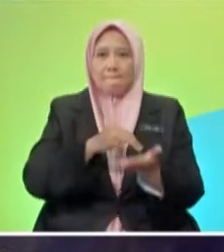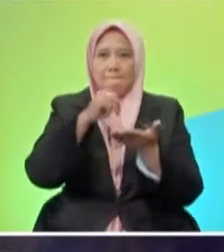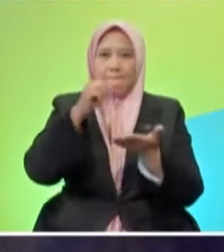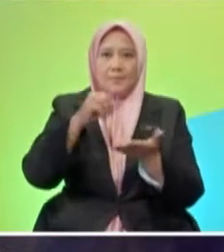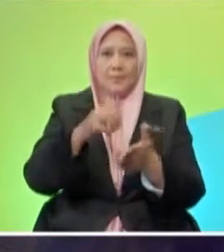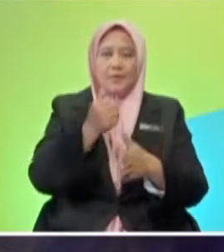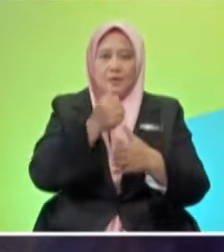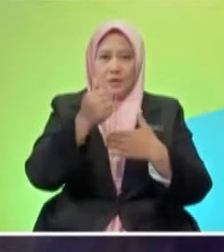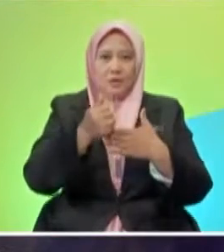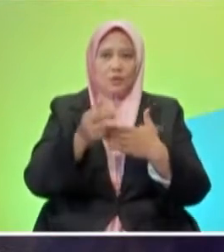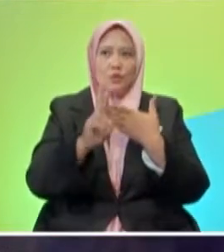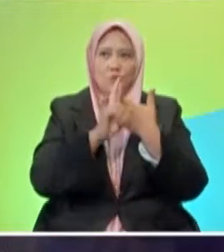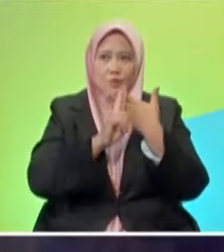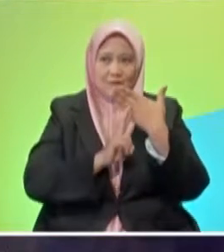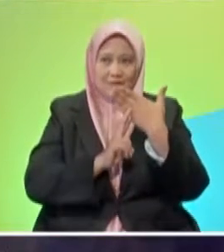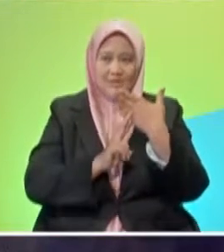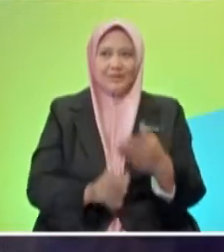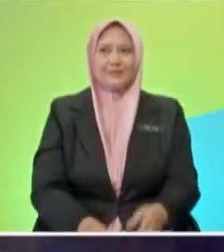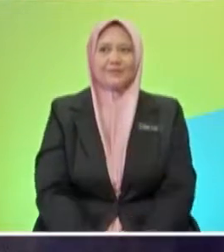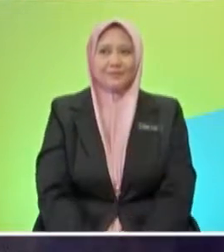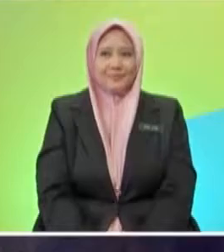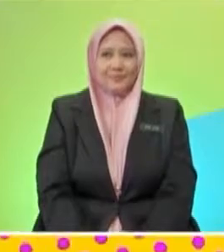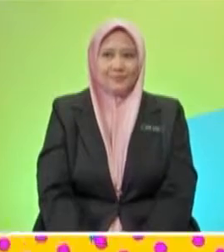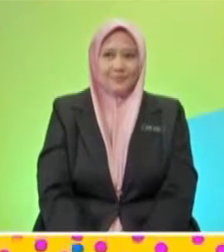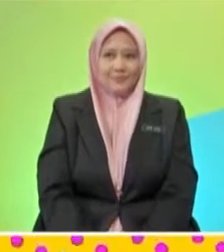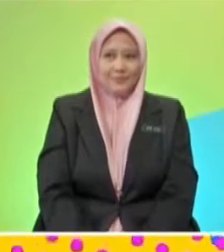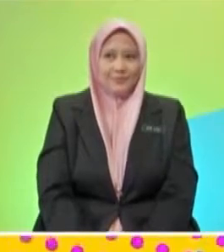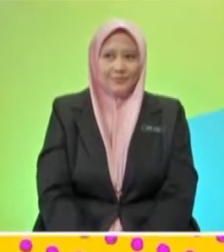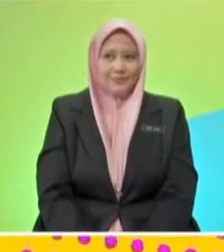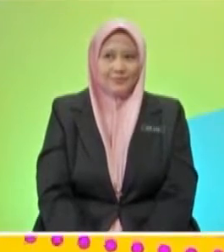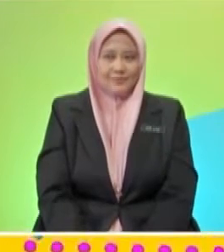Noah Wilona sekali lagi paling pantat